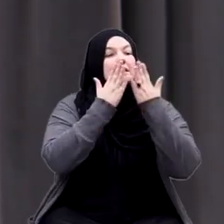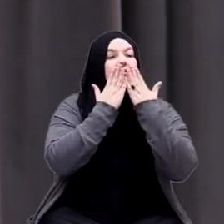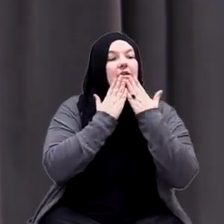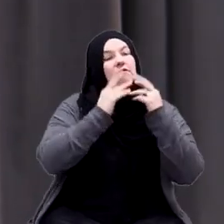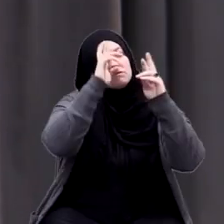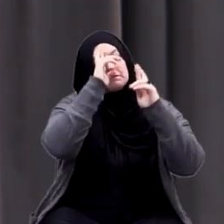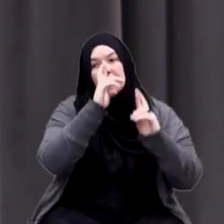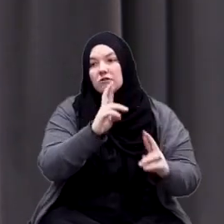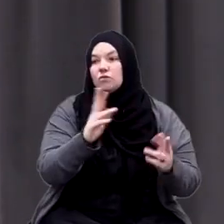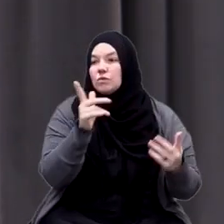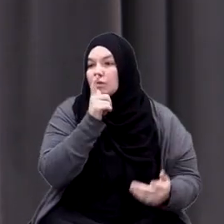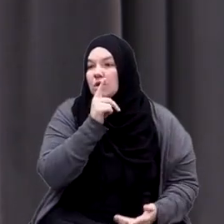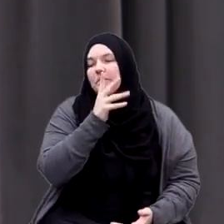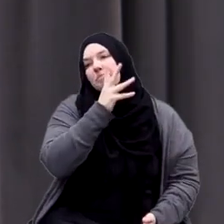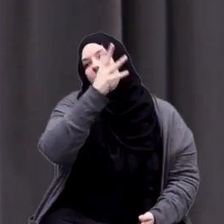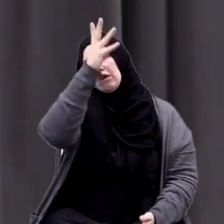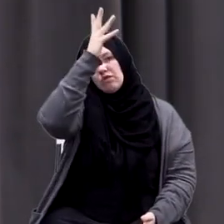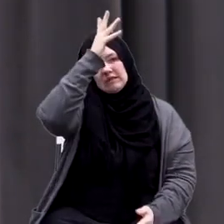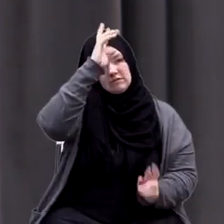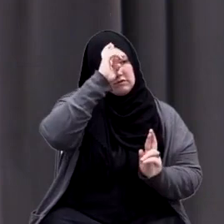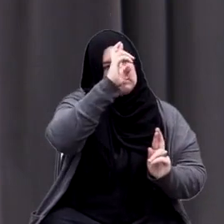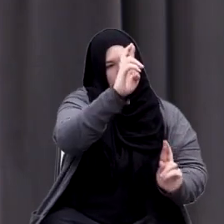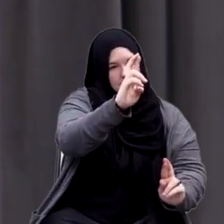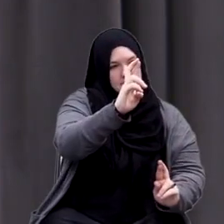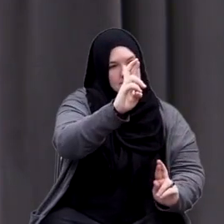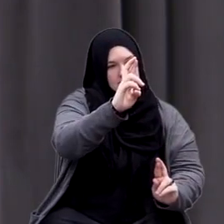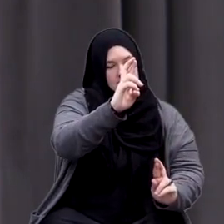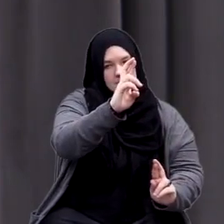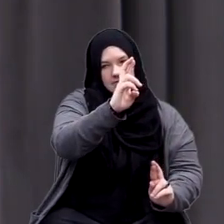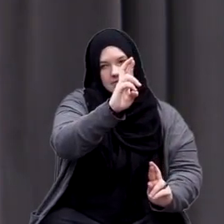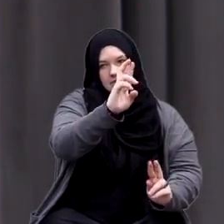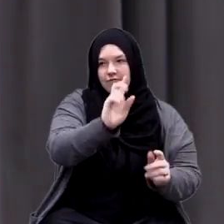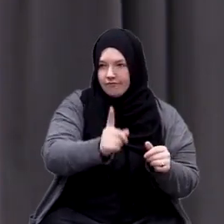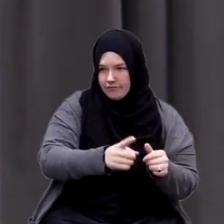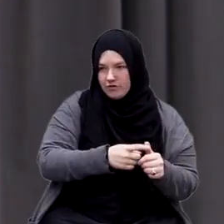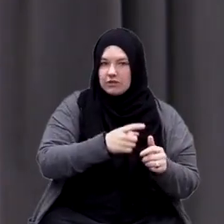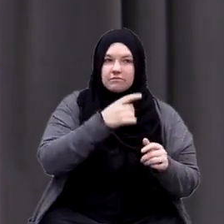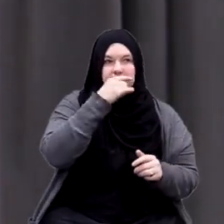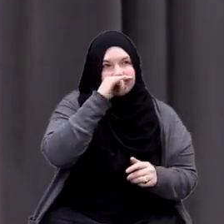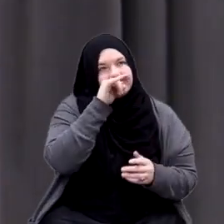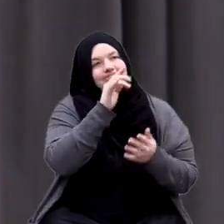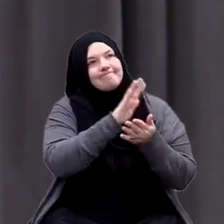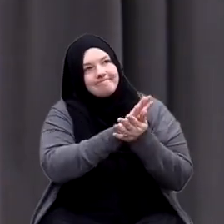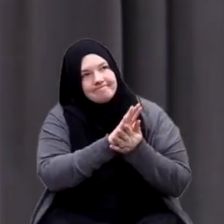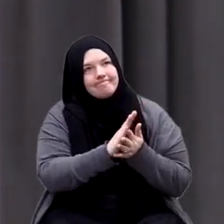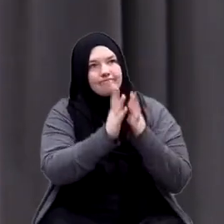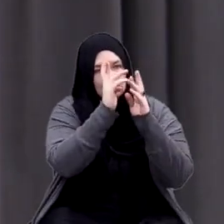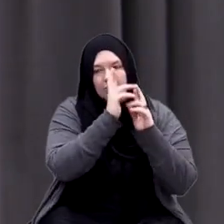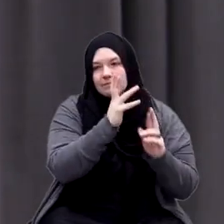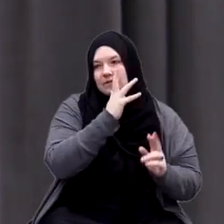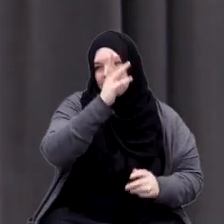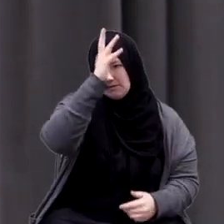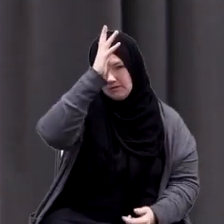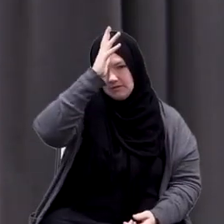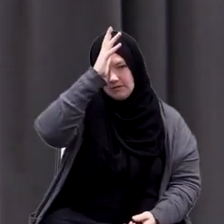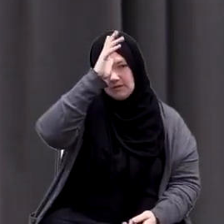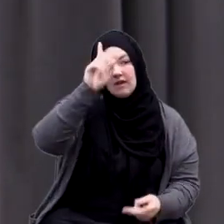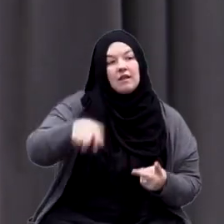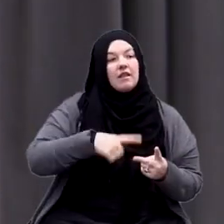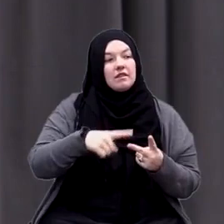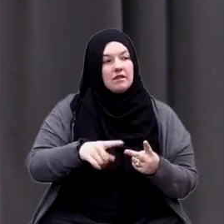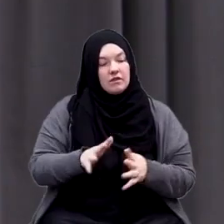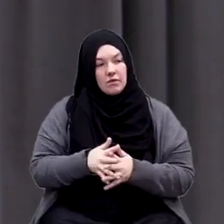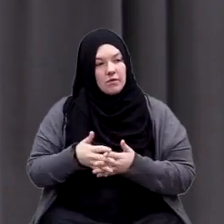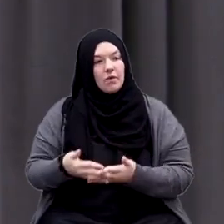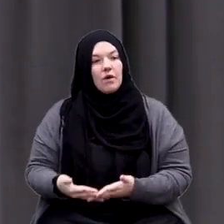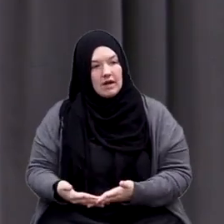parents. Then, حَمَلَتْهُ أُمُّهُ وَهْنًا عَلَى وَهْنٍ. The Quran